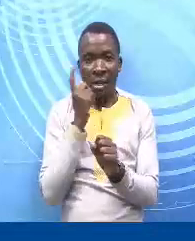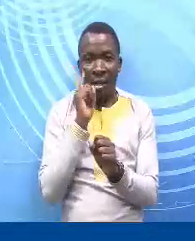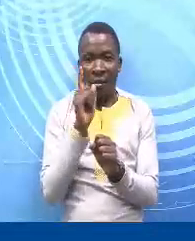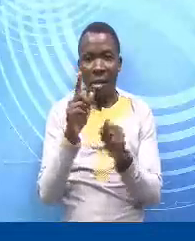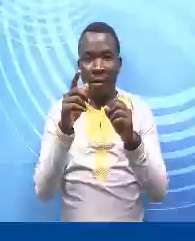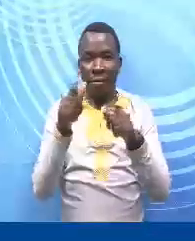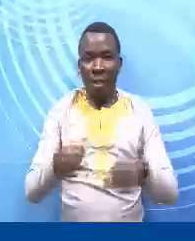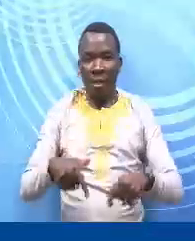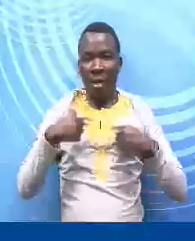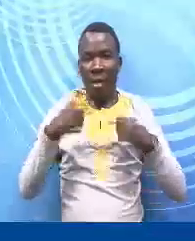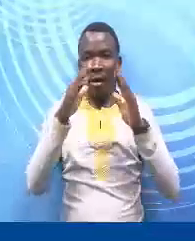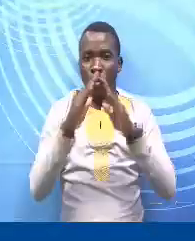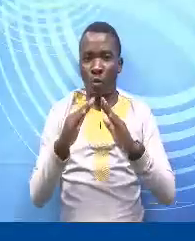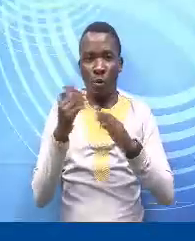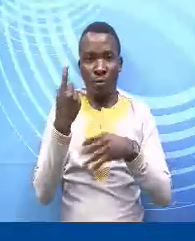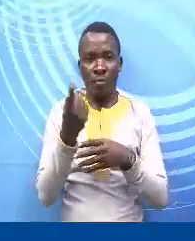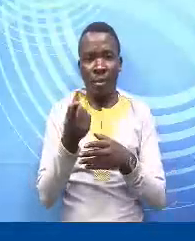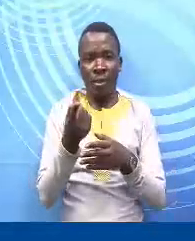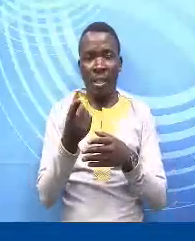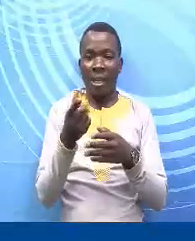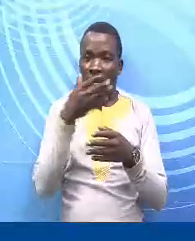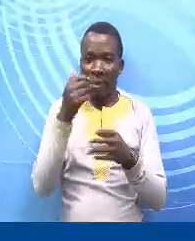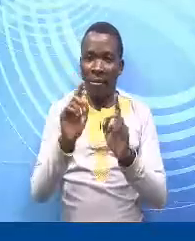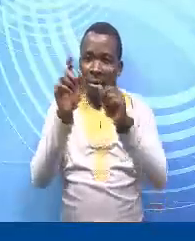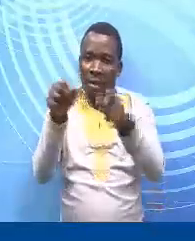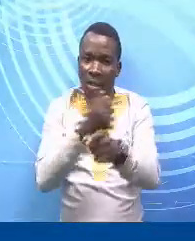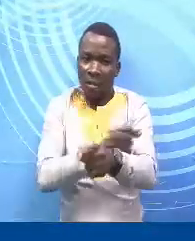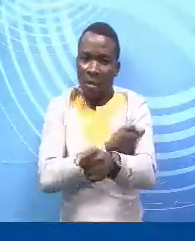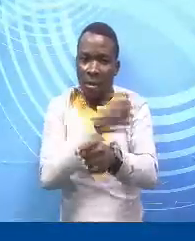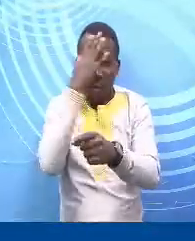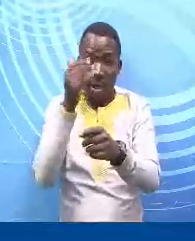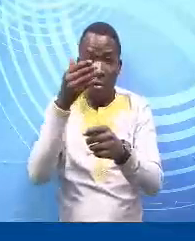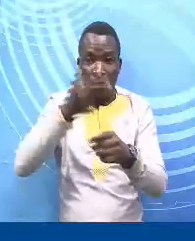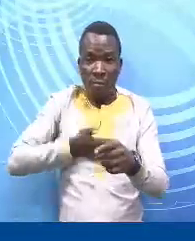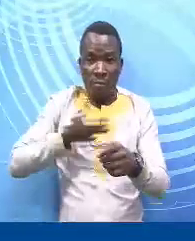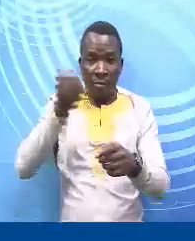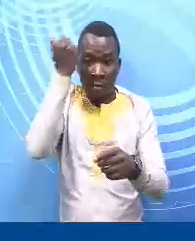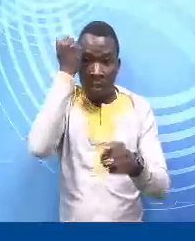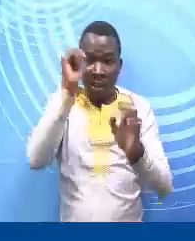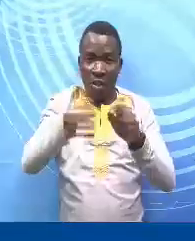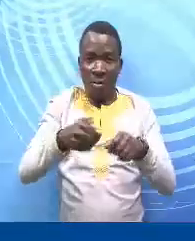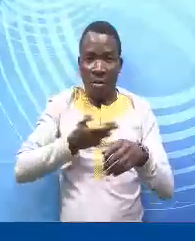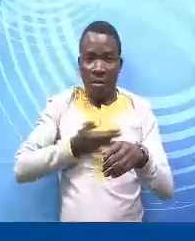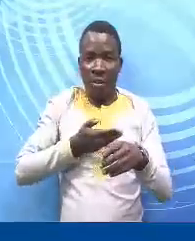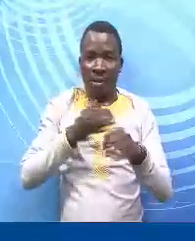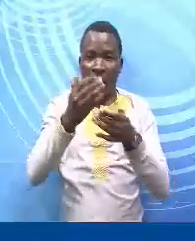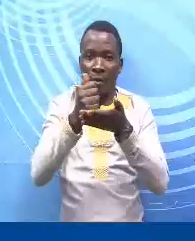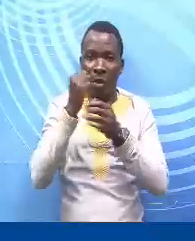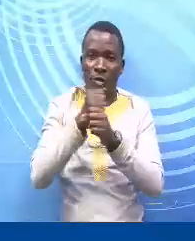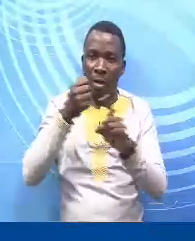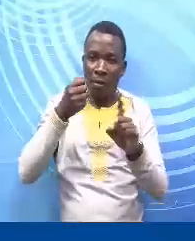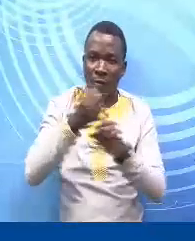aracumbitse leta yadufashe kugira ngo babavuze ko mitiweli ashobora kuba ayifite ariko mwadukora ubuvugizi